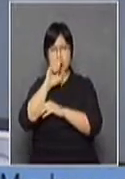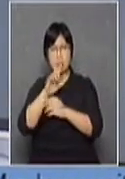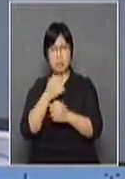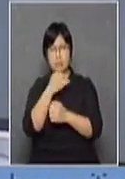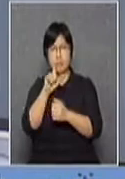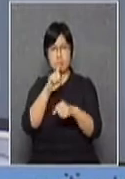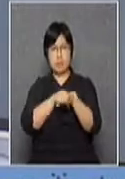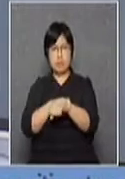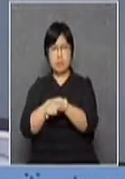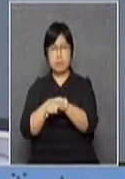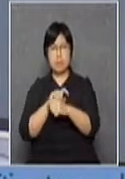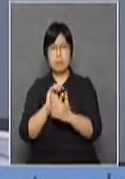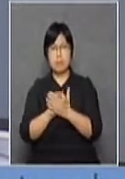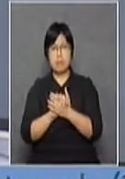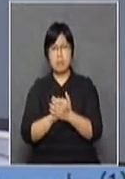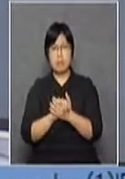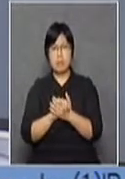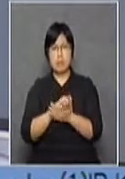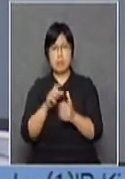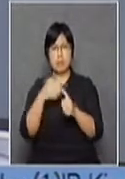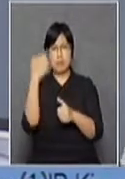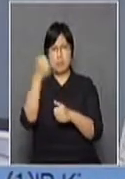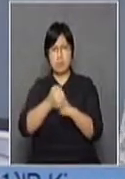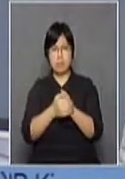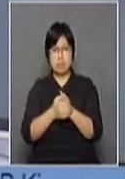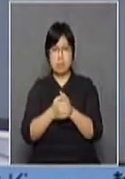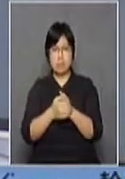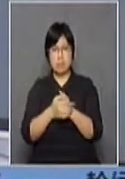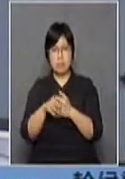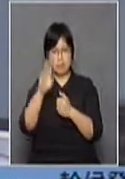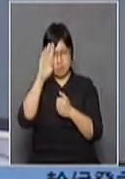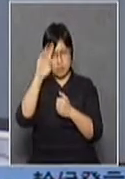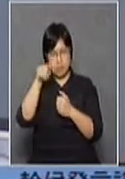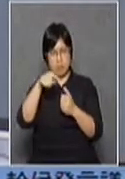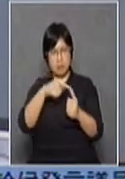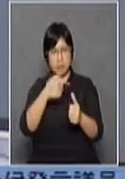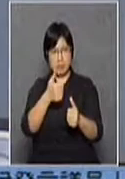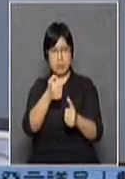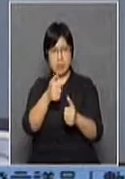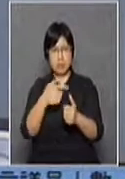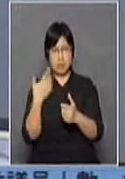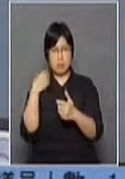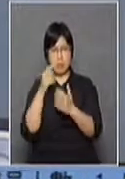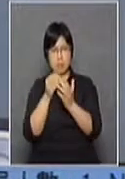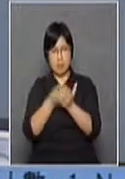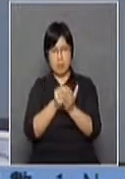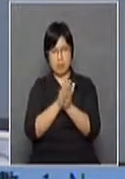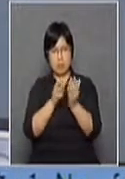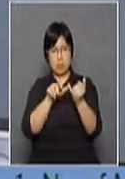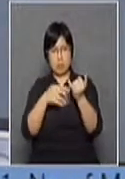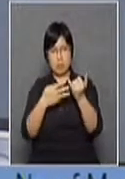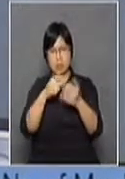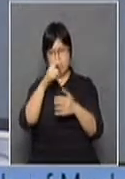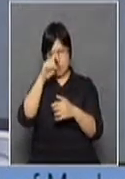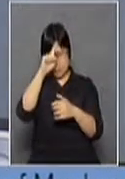禁，主席。我真係好想謝偉銓議員買本書啊！我最近都有一本叫做《六四日記：